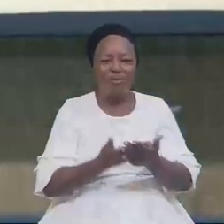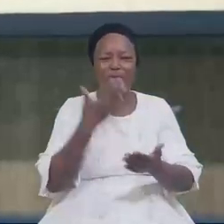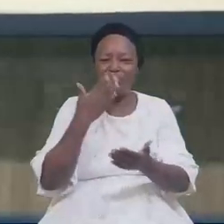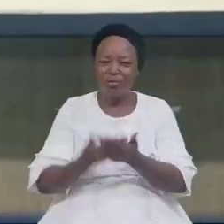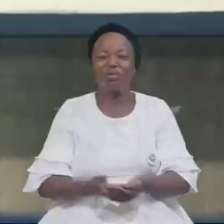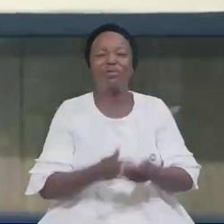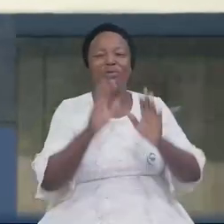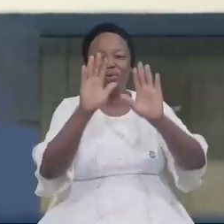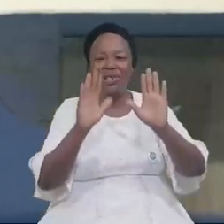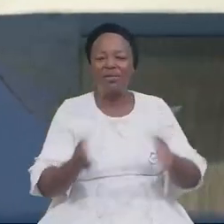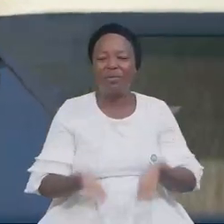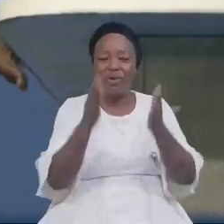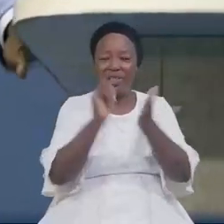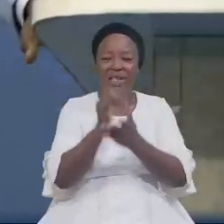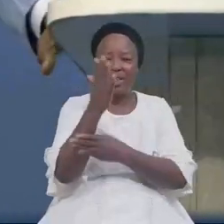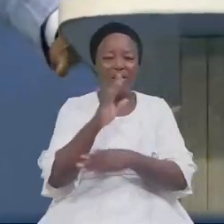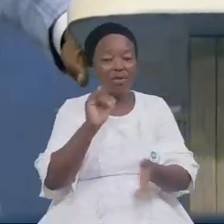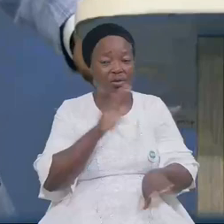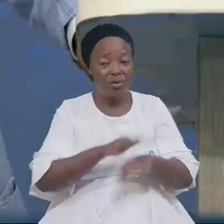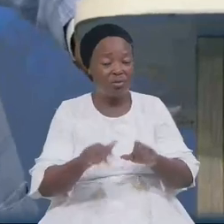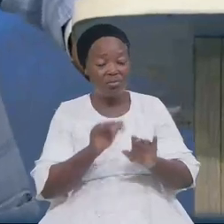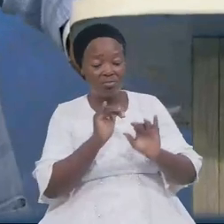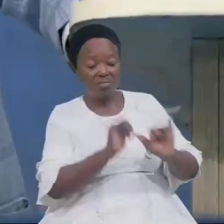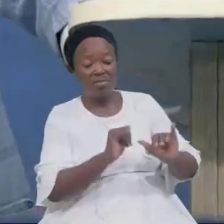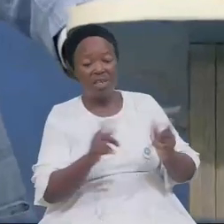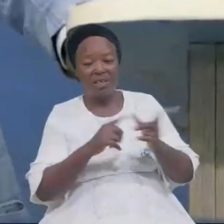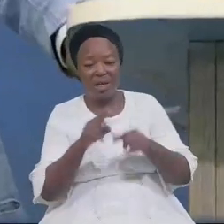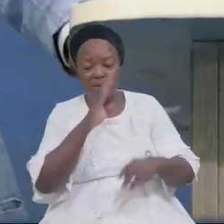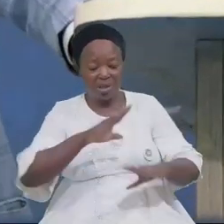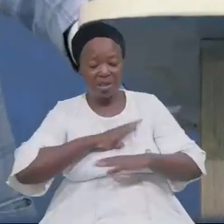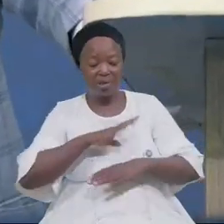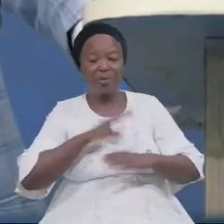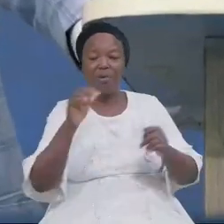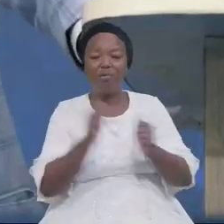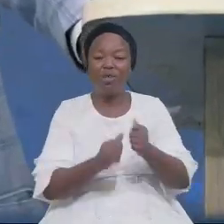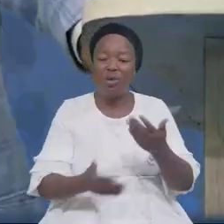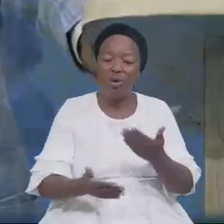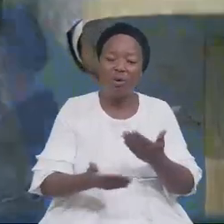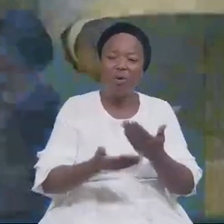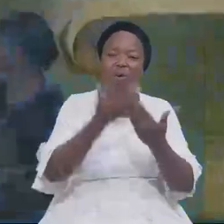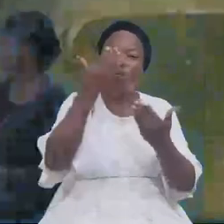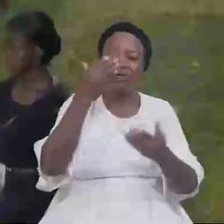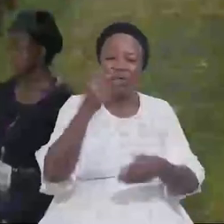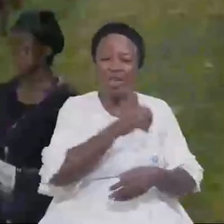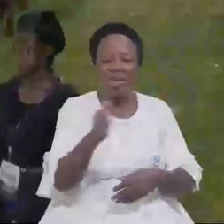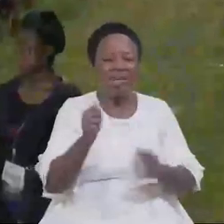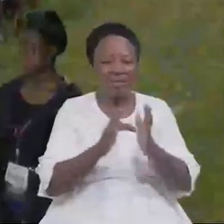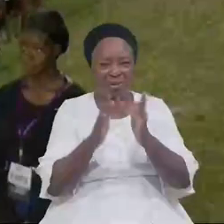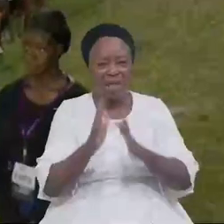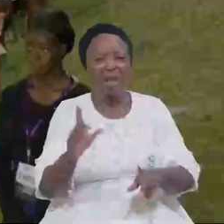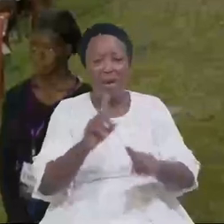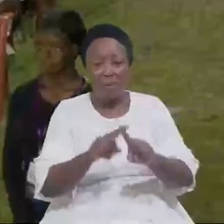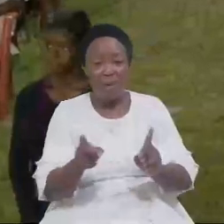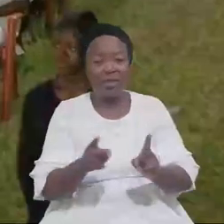Alors, faut pas vous priver de cela. Ne soyez pas satisfait d'un